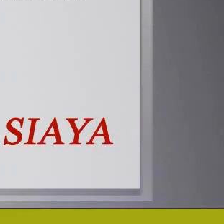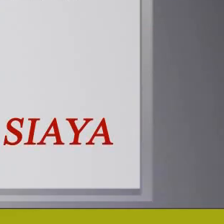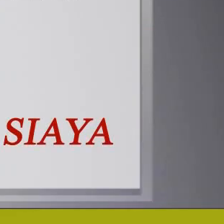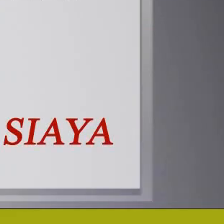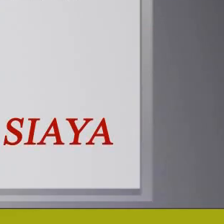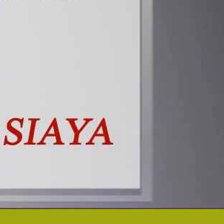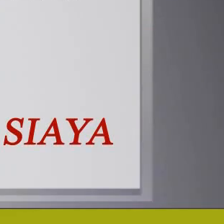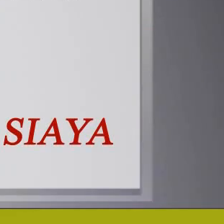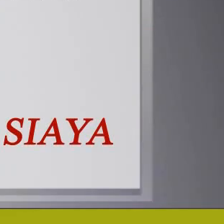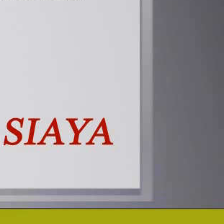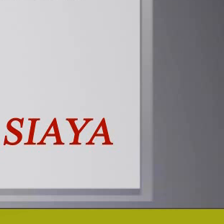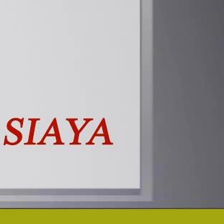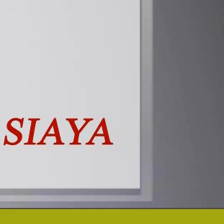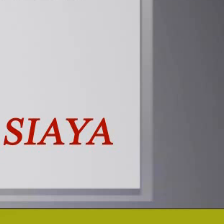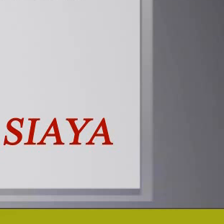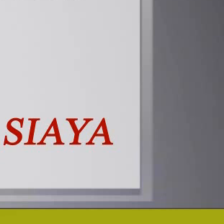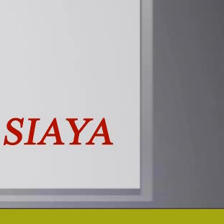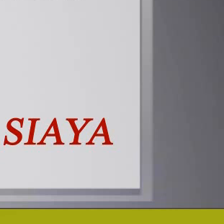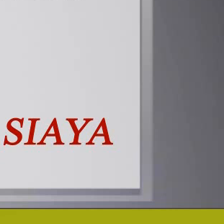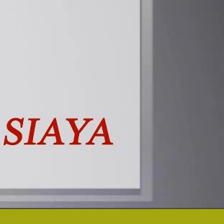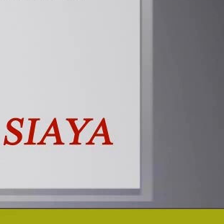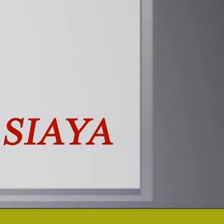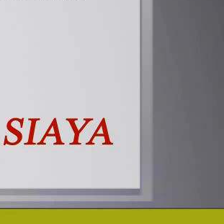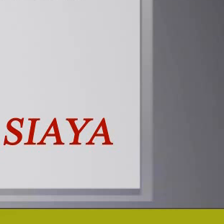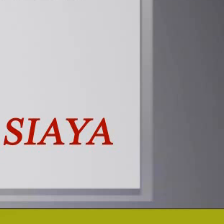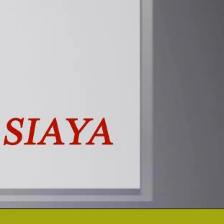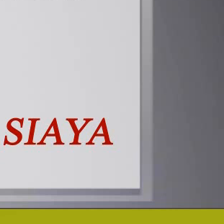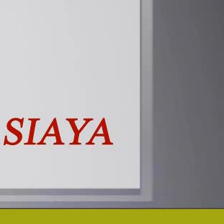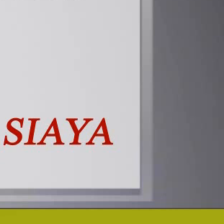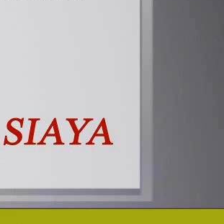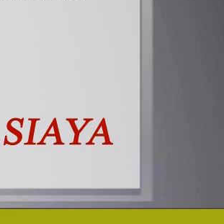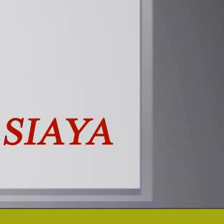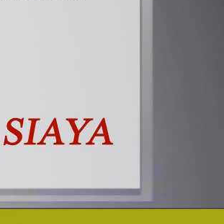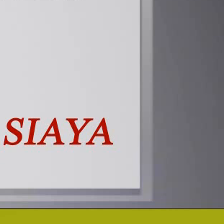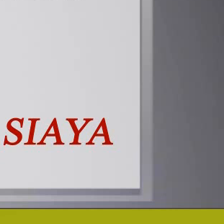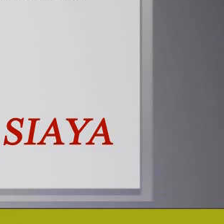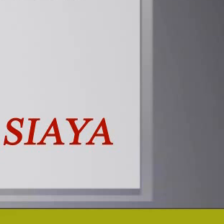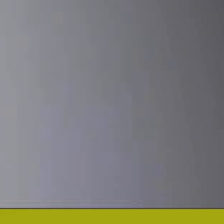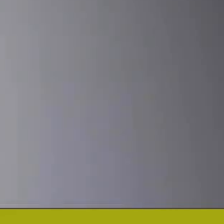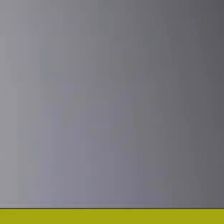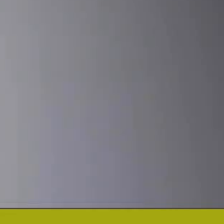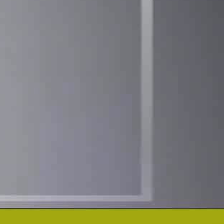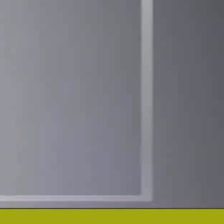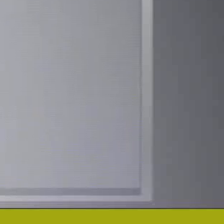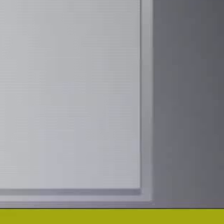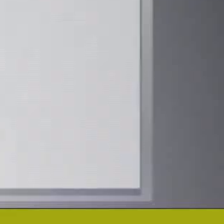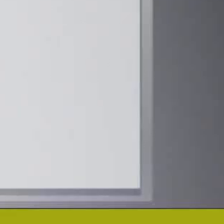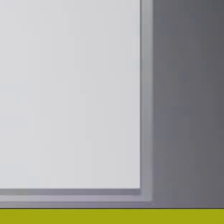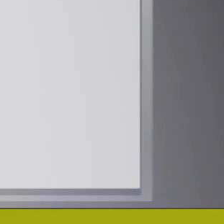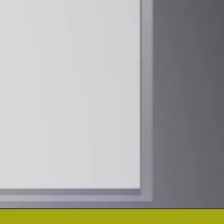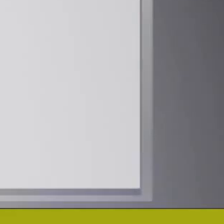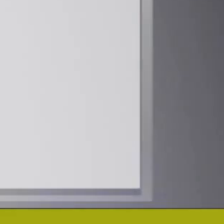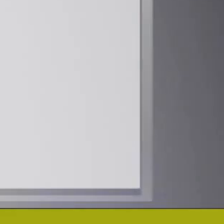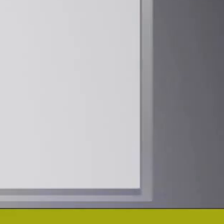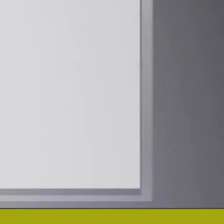kisiasa utashtuka mno. Kiongozi wangu bado anahemea kiti cha urais. Mwisho wa nukuu. Odinga hata hivyo amejitenga